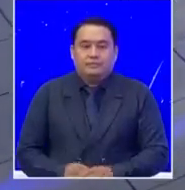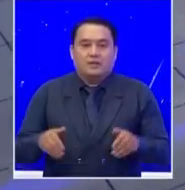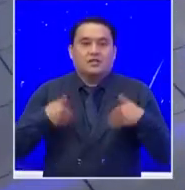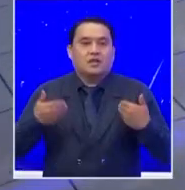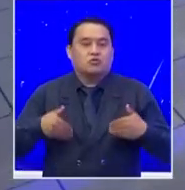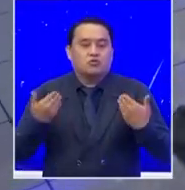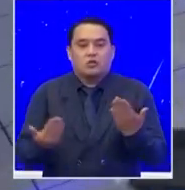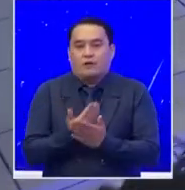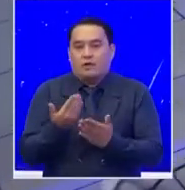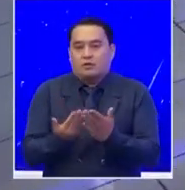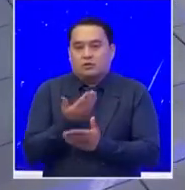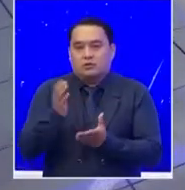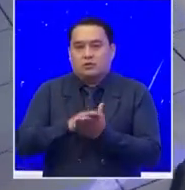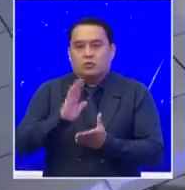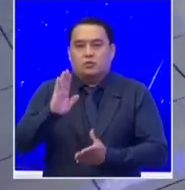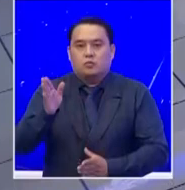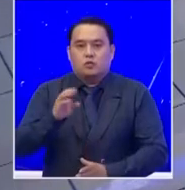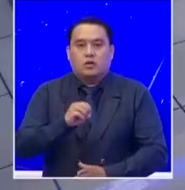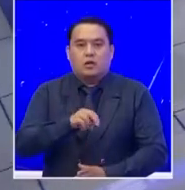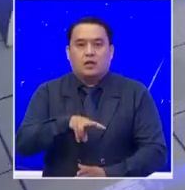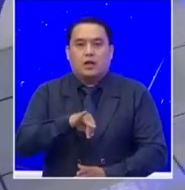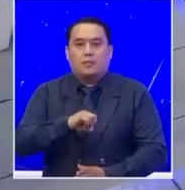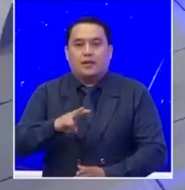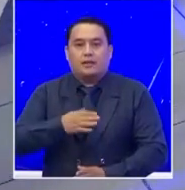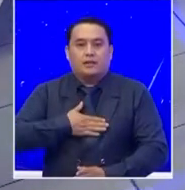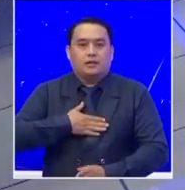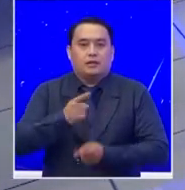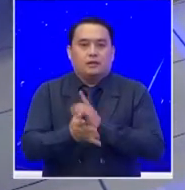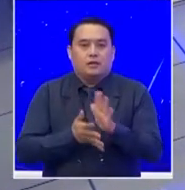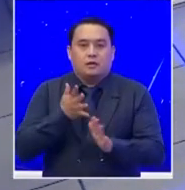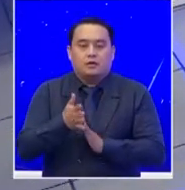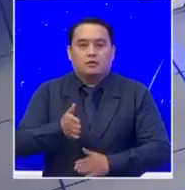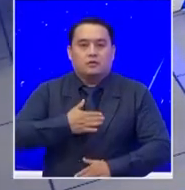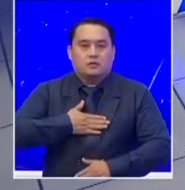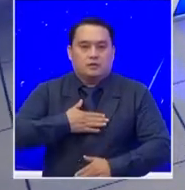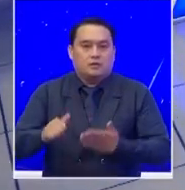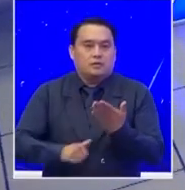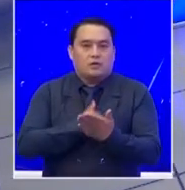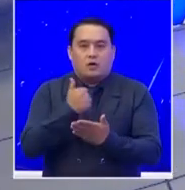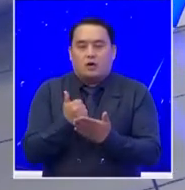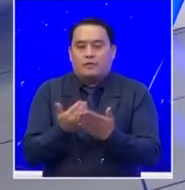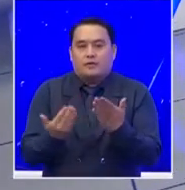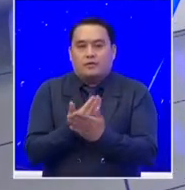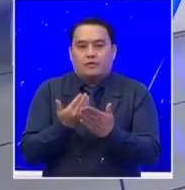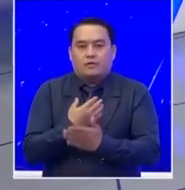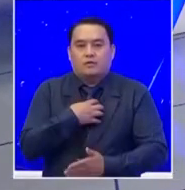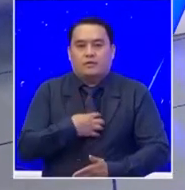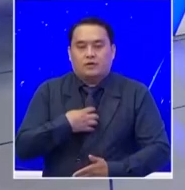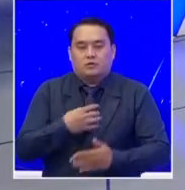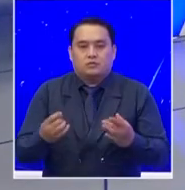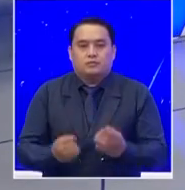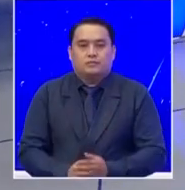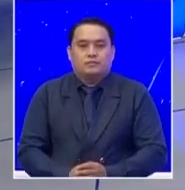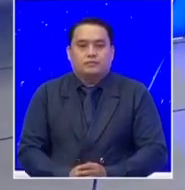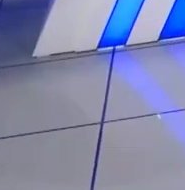Здравствуйте! Время новостей на телеканале ЖТСУ. В студии прямого эфира Еламан Раймбеков. И сурдоперевод обеспечивает Марат Жумабеков. Смотрите сегодня.